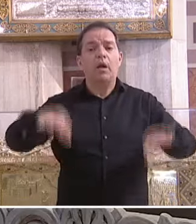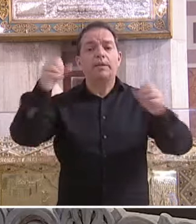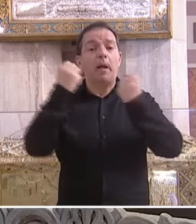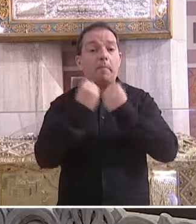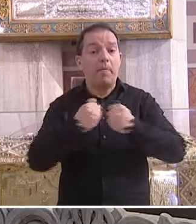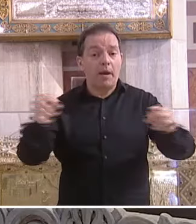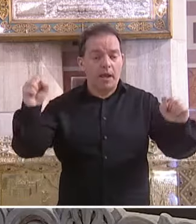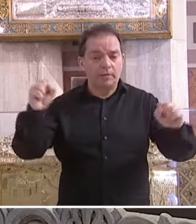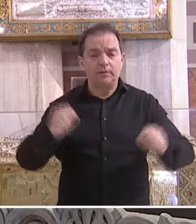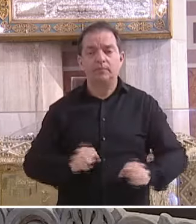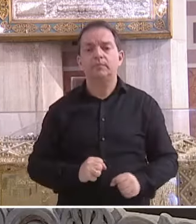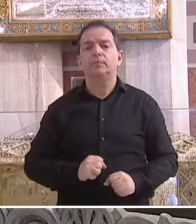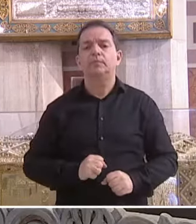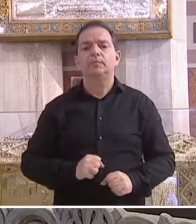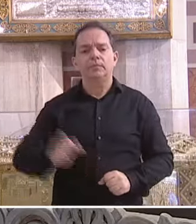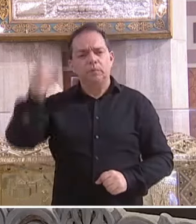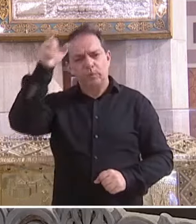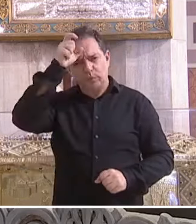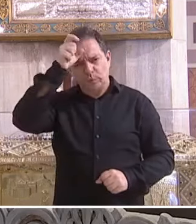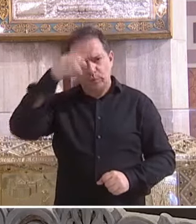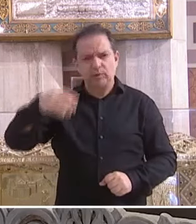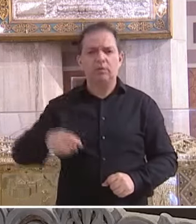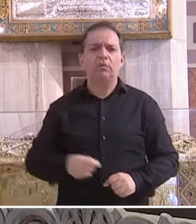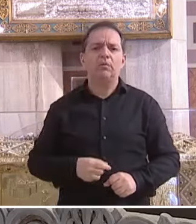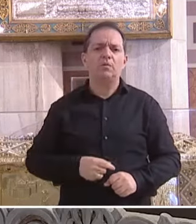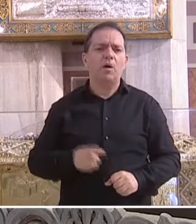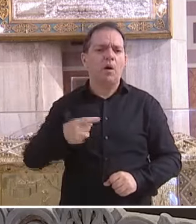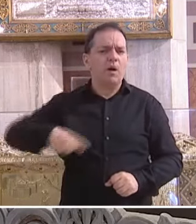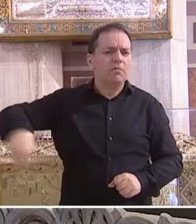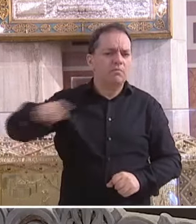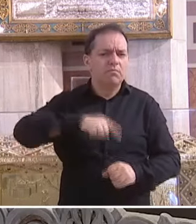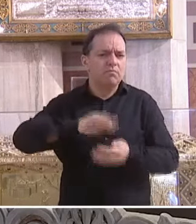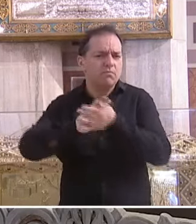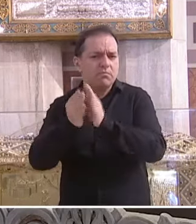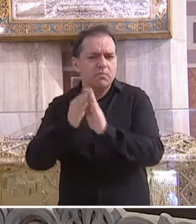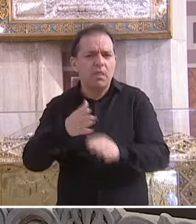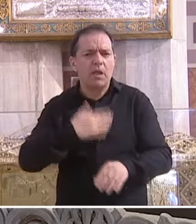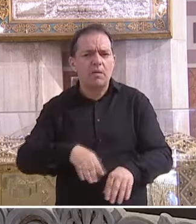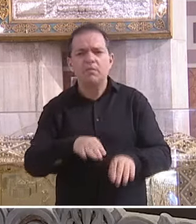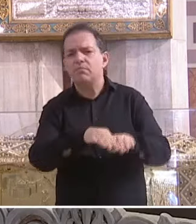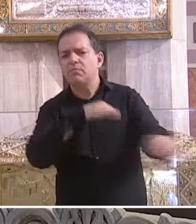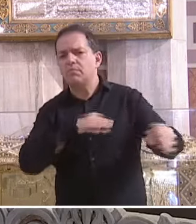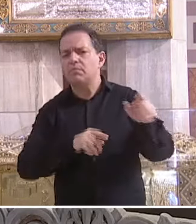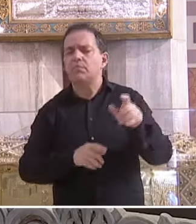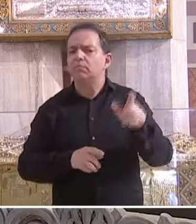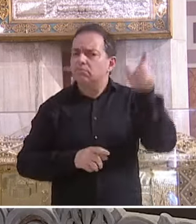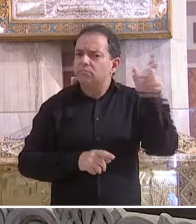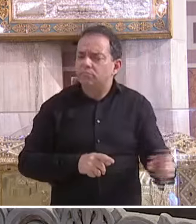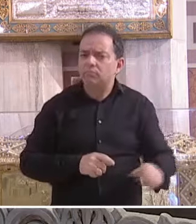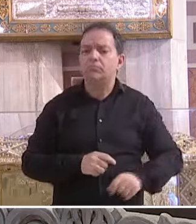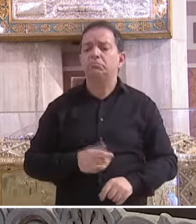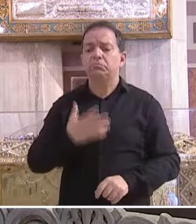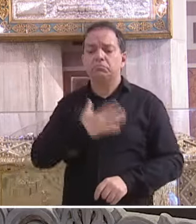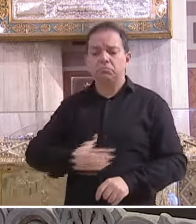η μήνης του κατακτητού ξέσπασε επάνω του. Ο Πατριάρχης